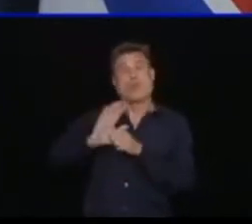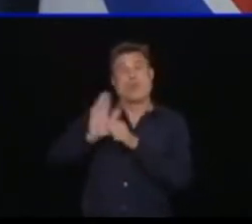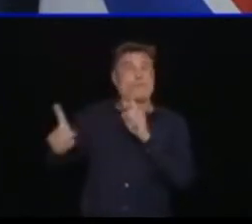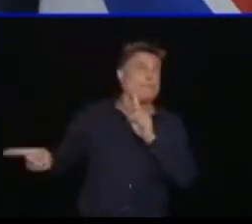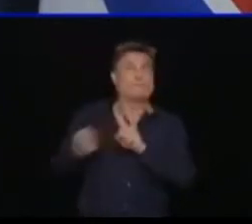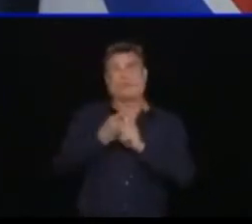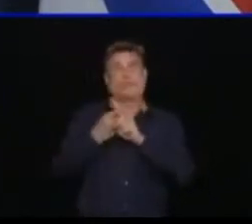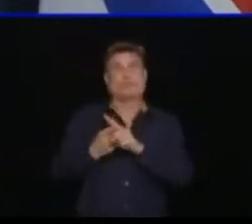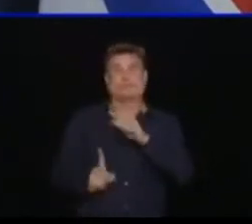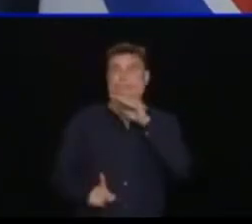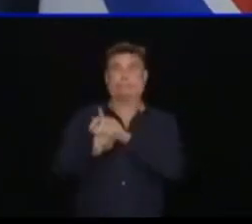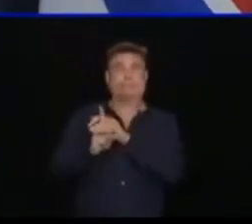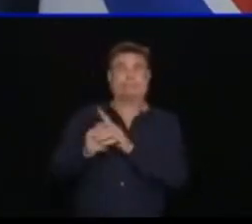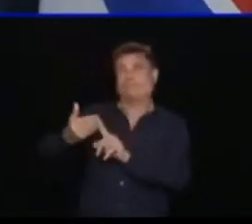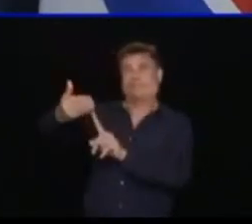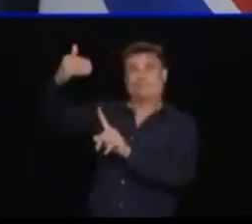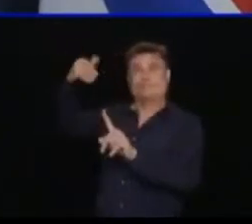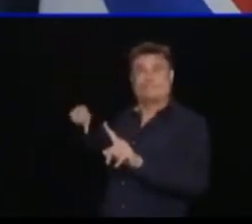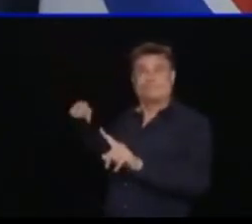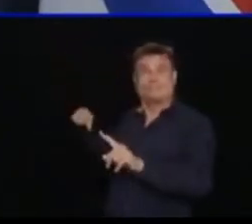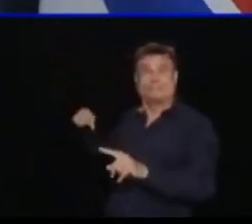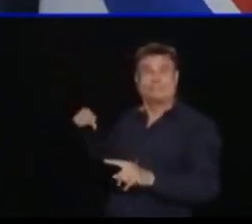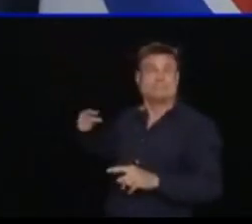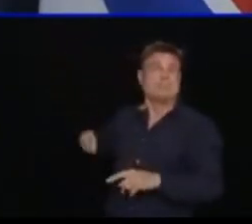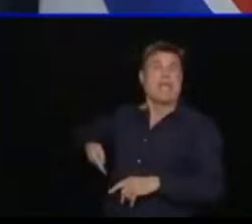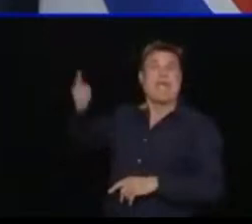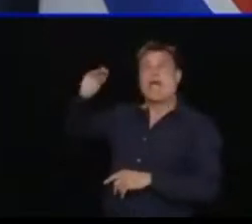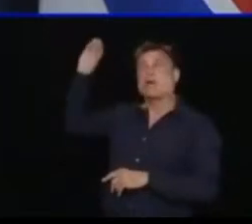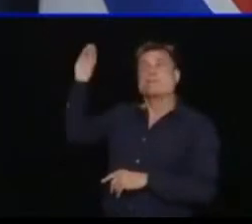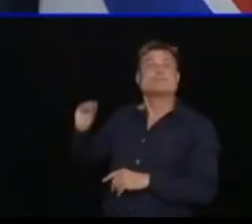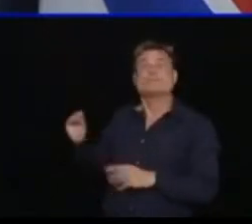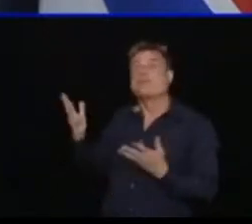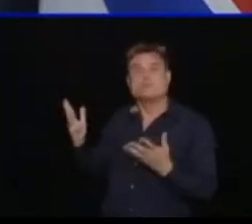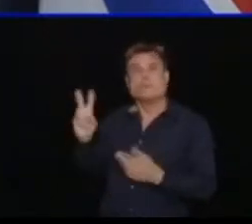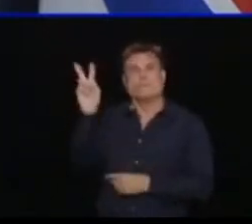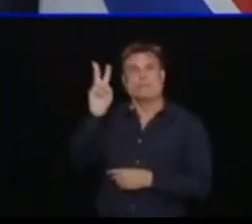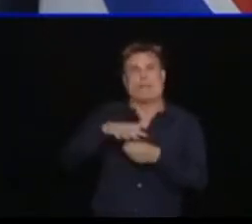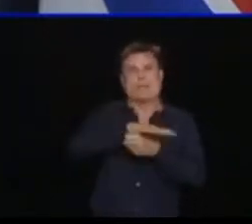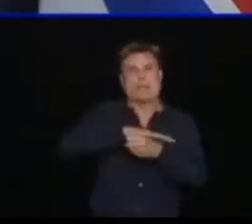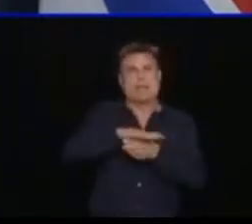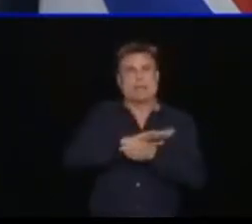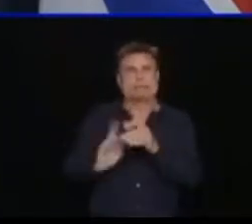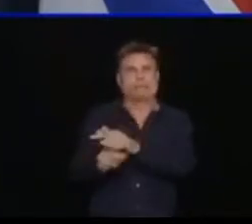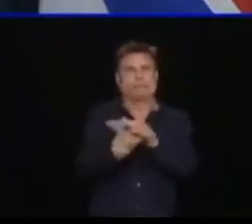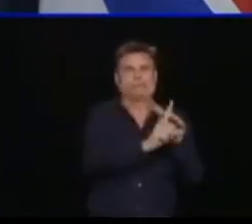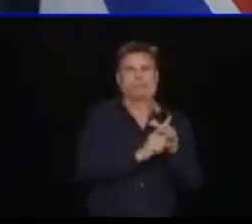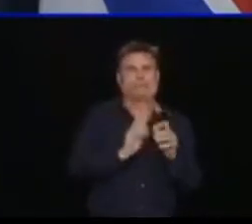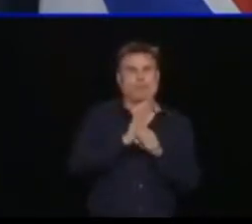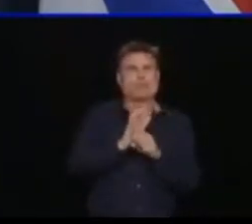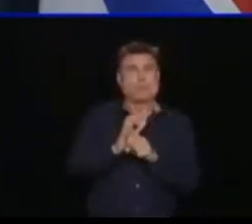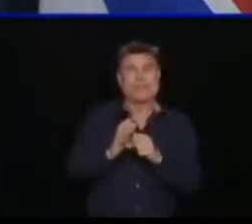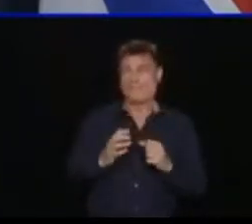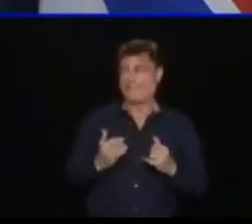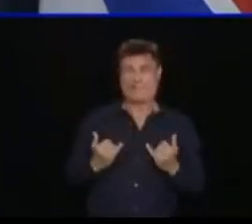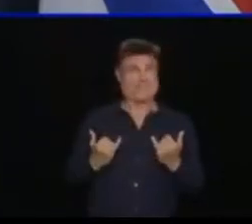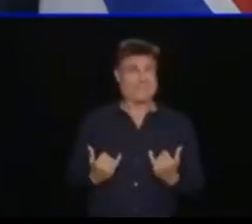心。那么现在不是了。 Coastal Health, which tells us again we can't let our guard